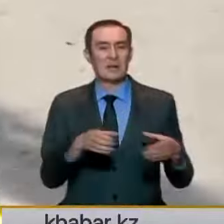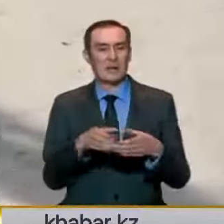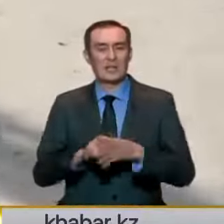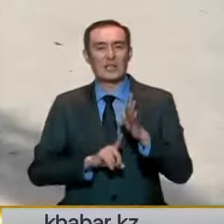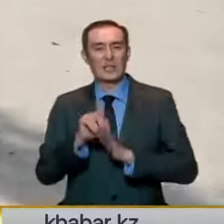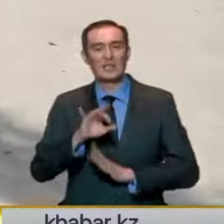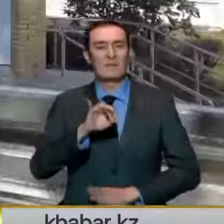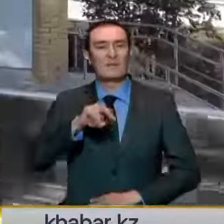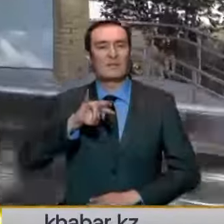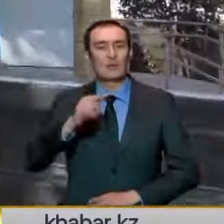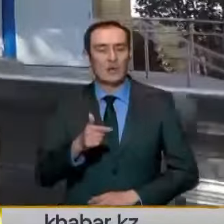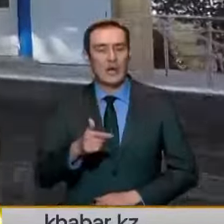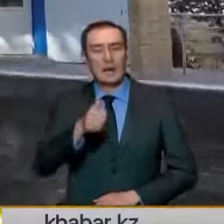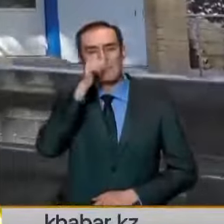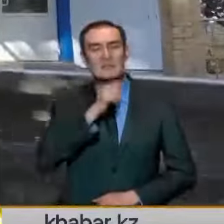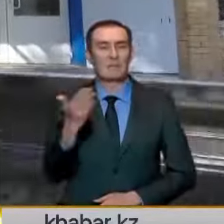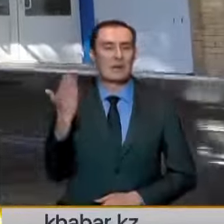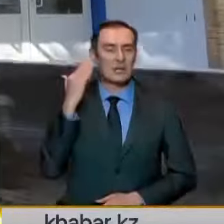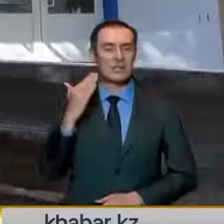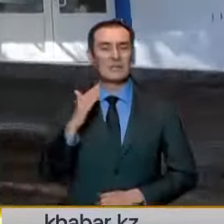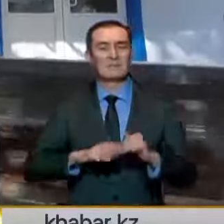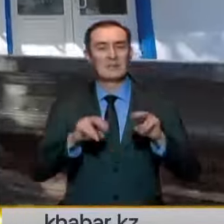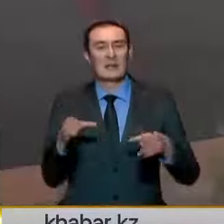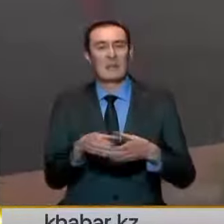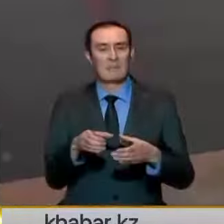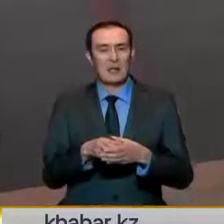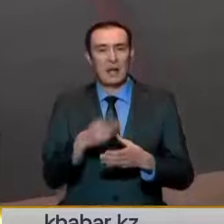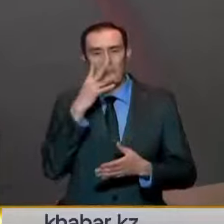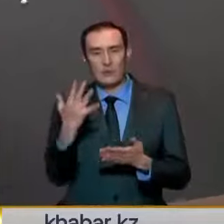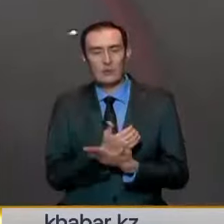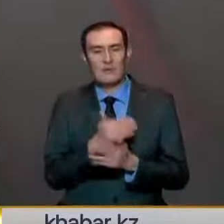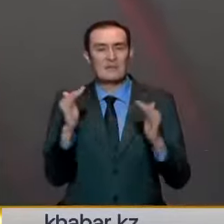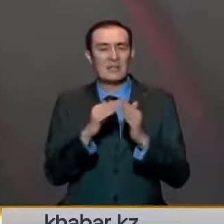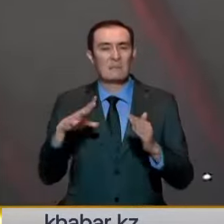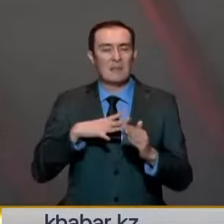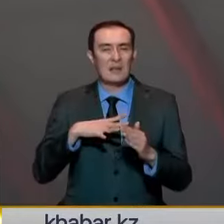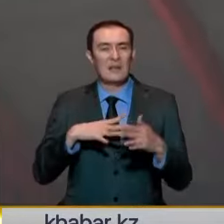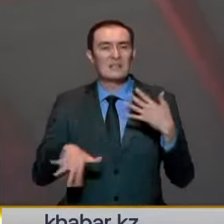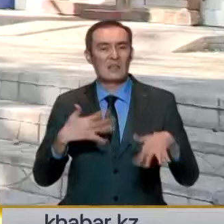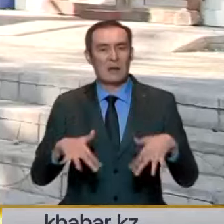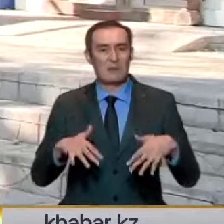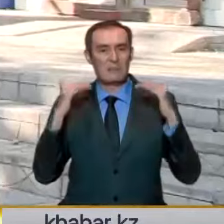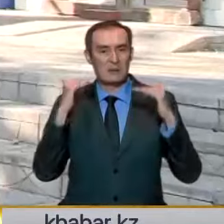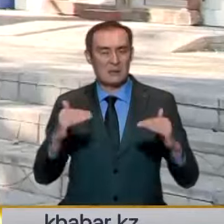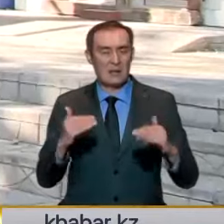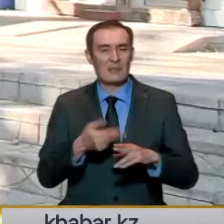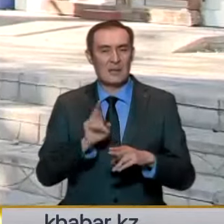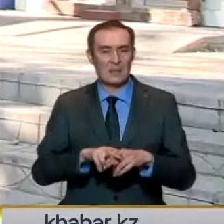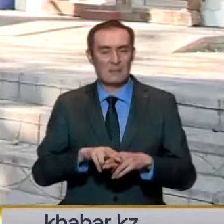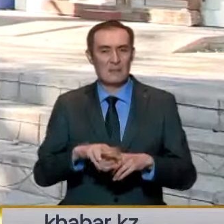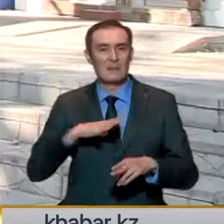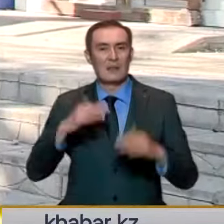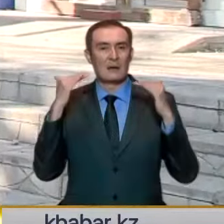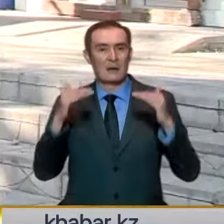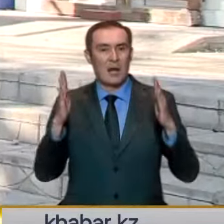начали в конце июня, а месяцем раньше специалисты компании обнаружили в здании слабые перекрытия. На этом участке, который